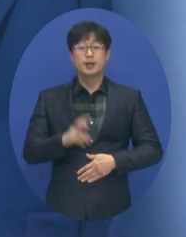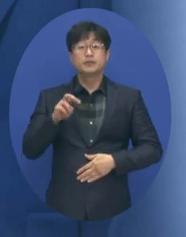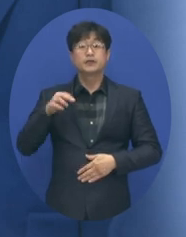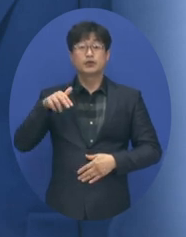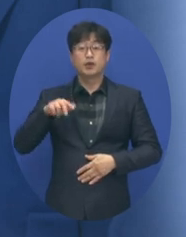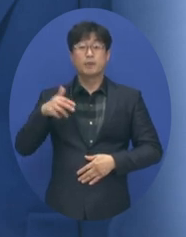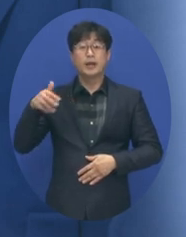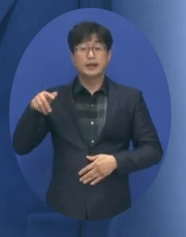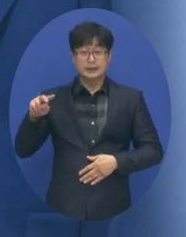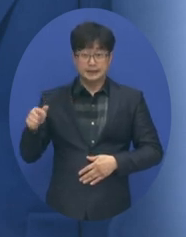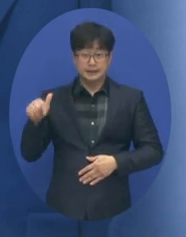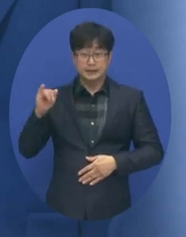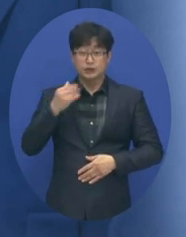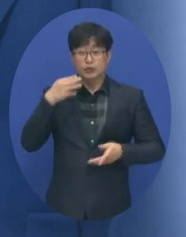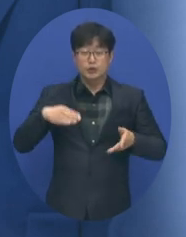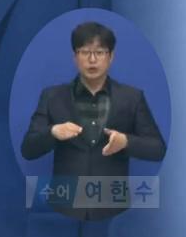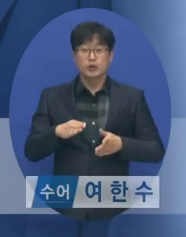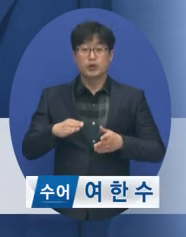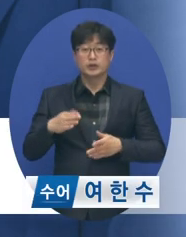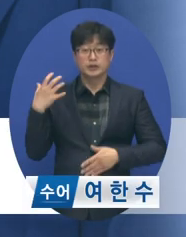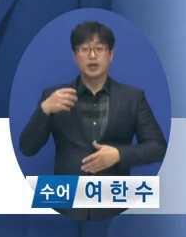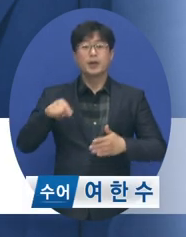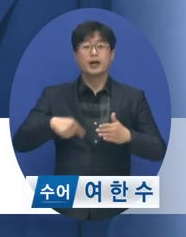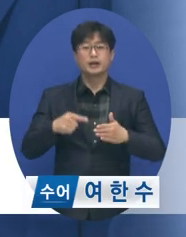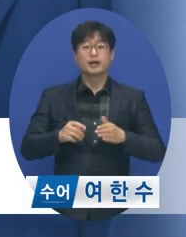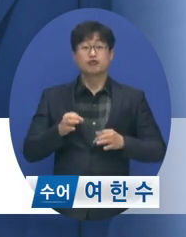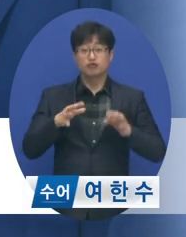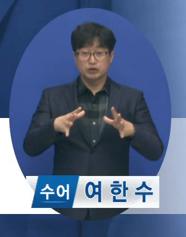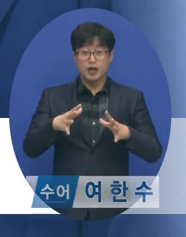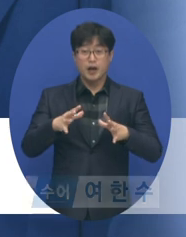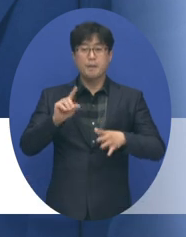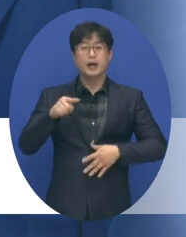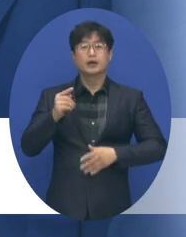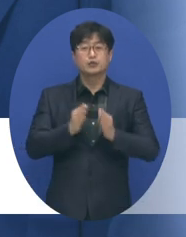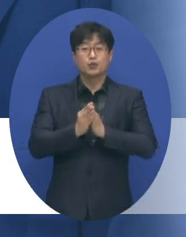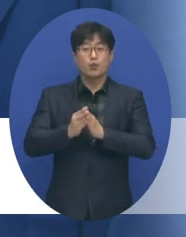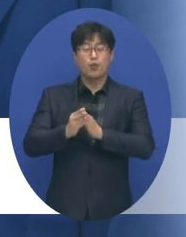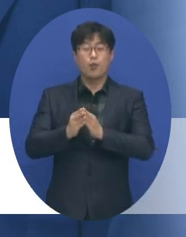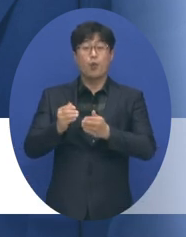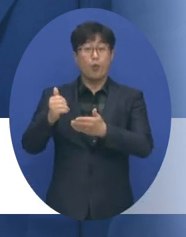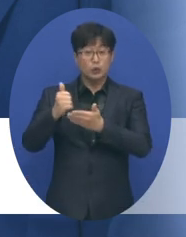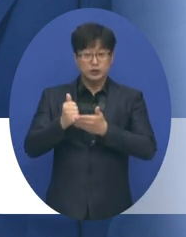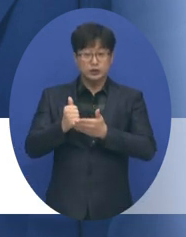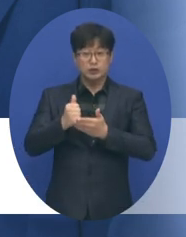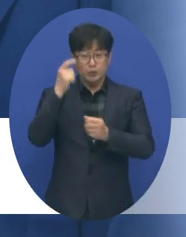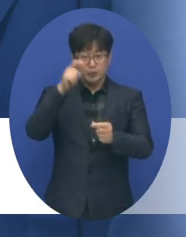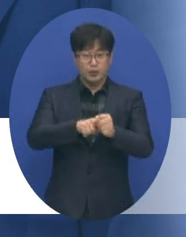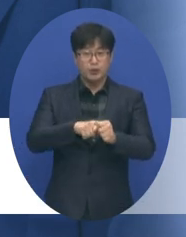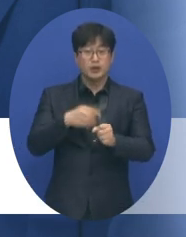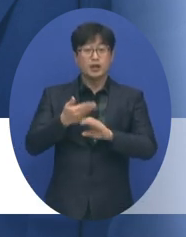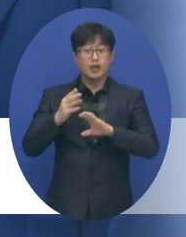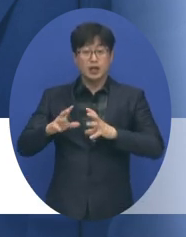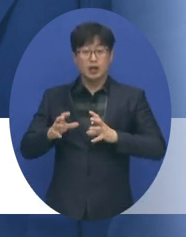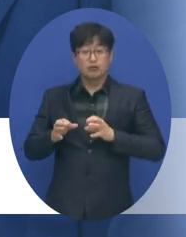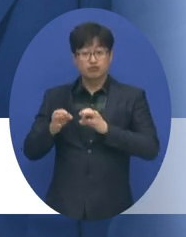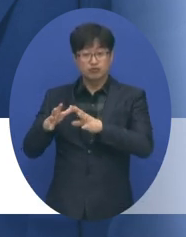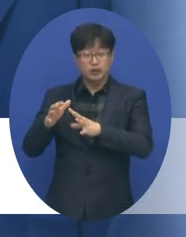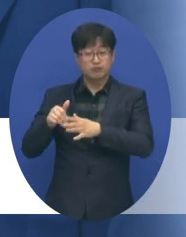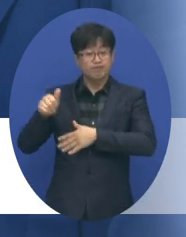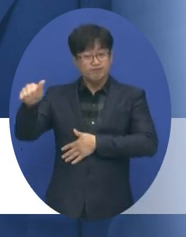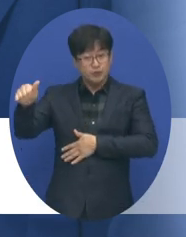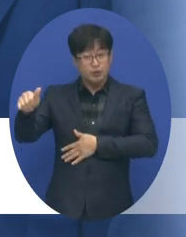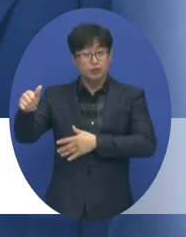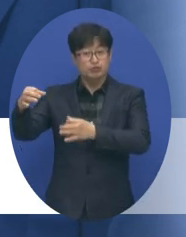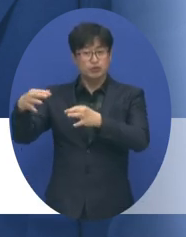민선 8기 경기도는 임기 내 투자 유치 100조 원 이상을 목표로 세웠는데요. 해외 출장에서의 유치와 국내 기업들의